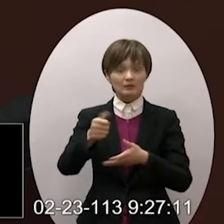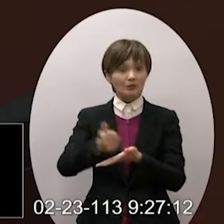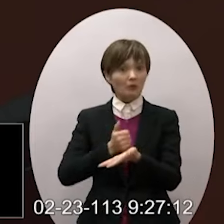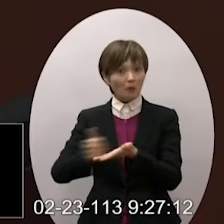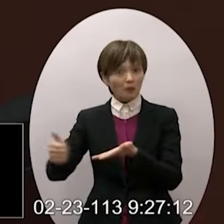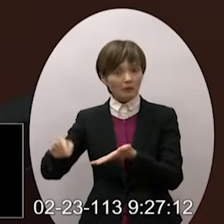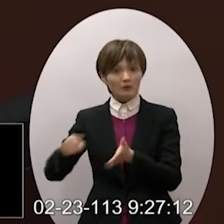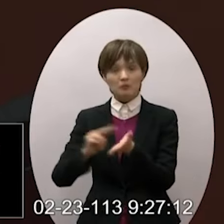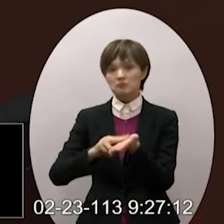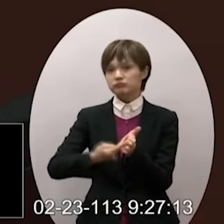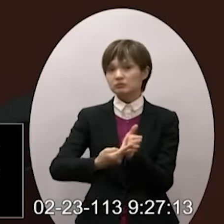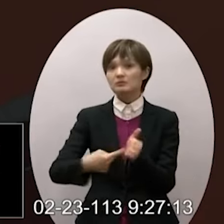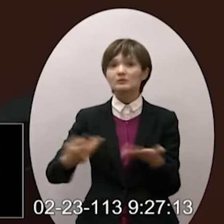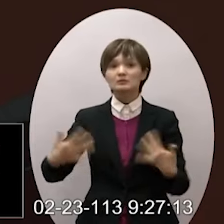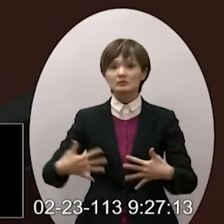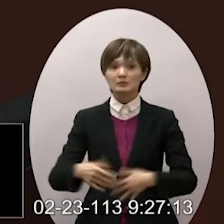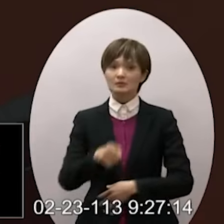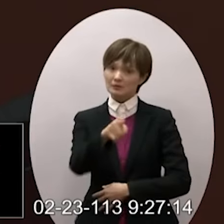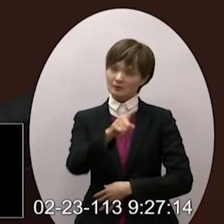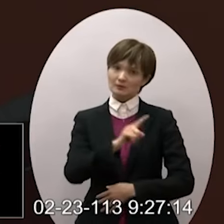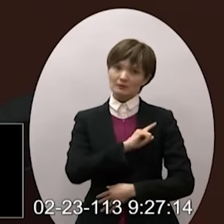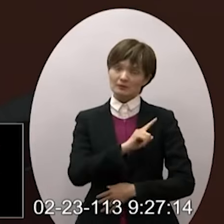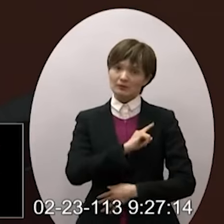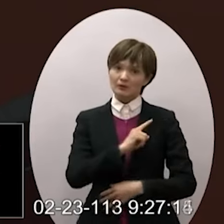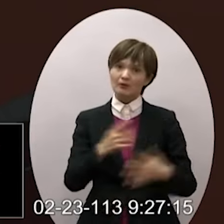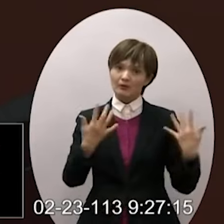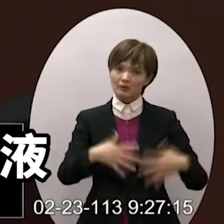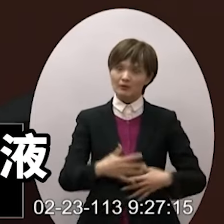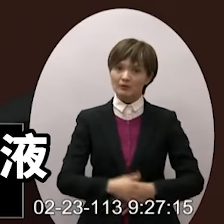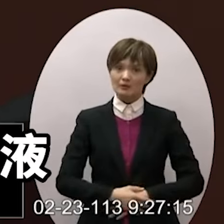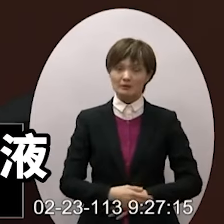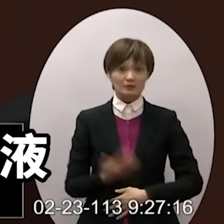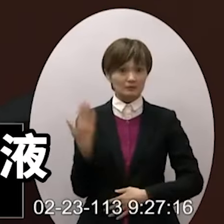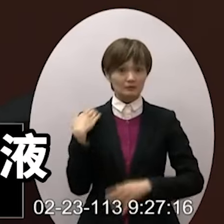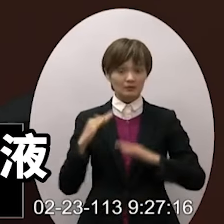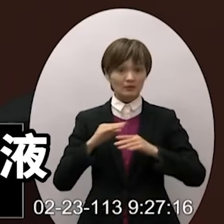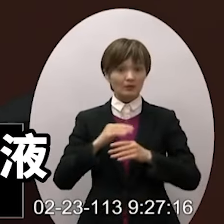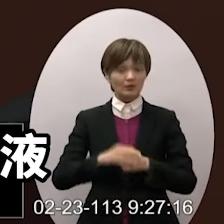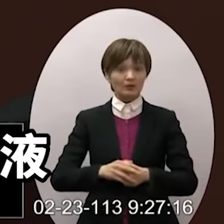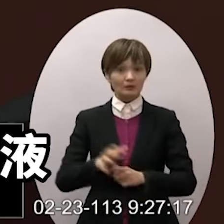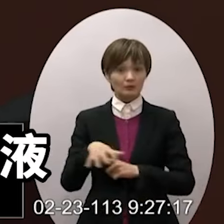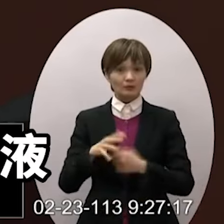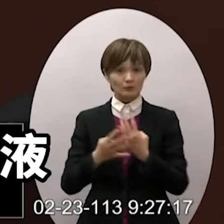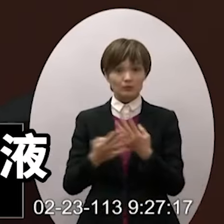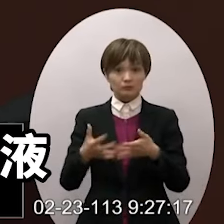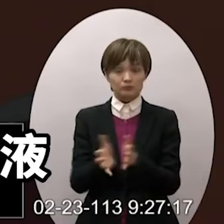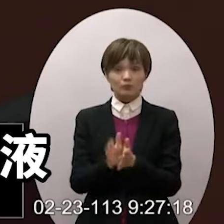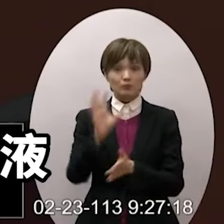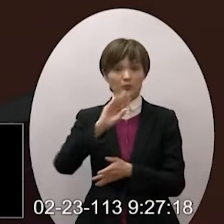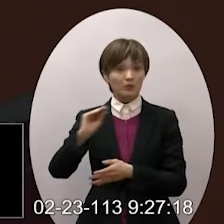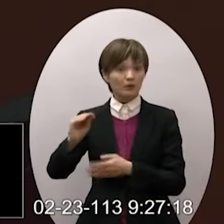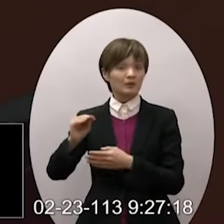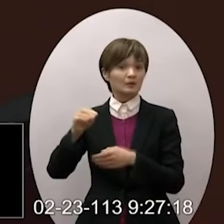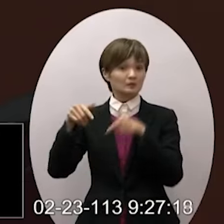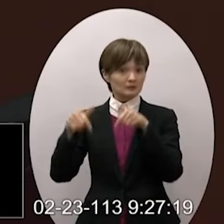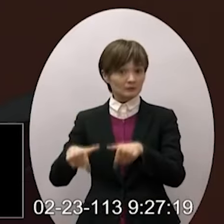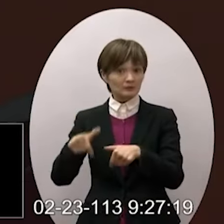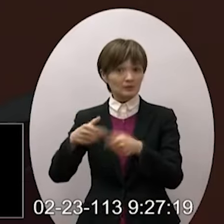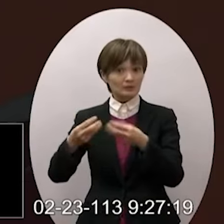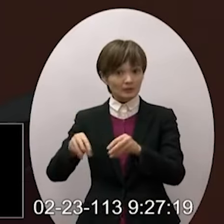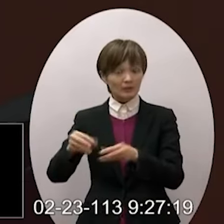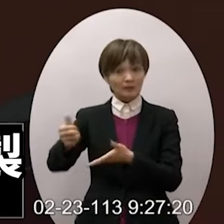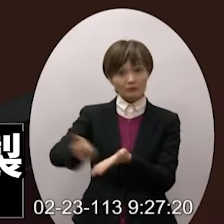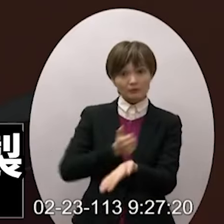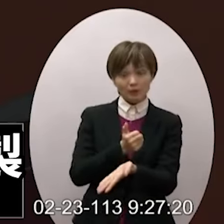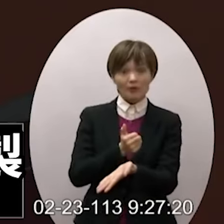题吗？农业部当时告诉业者说，巴西的蛋进来以后变成蛋疫，它就实质转